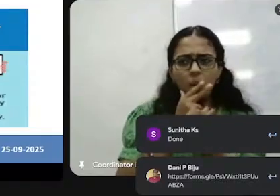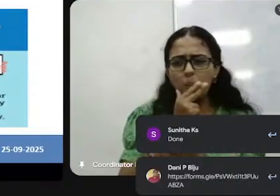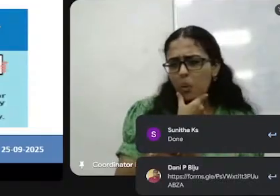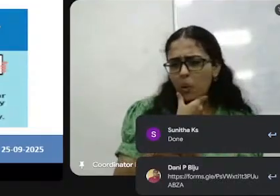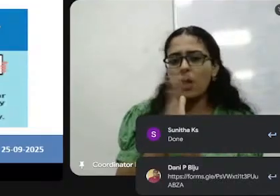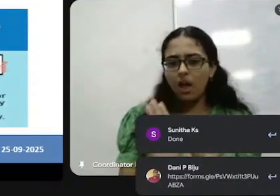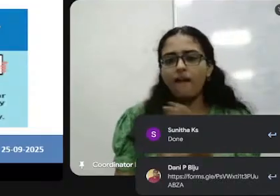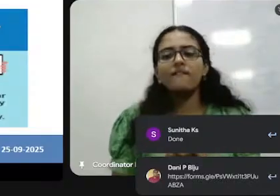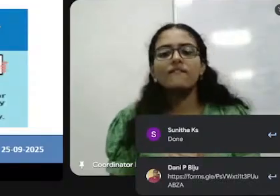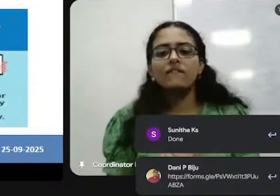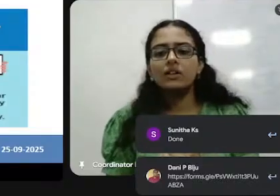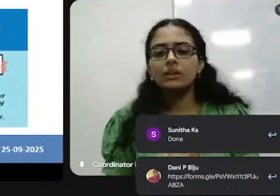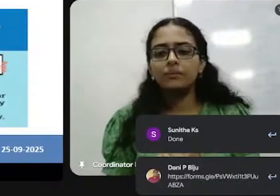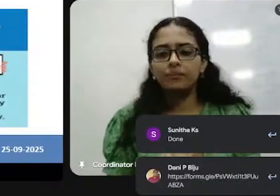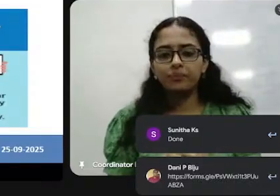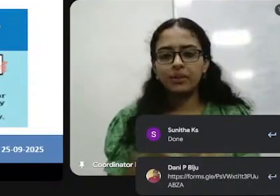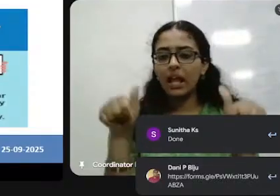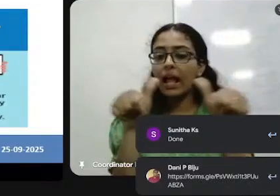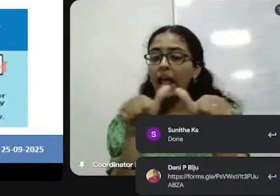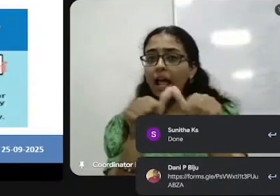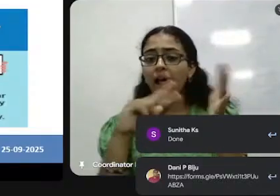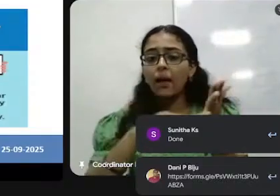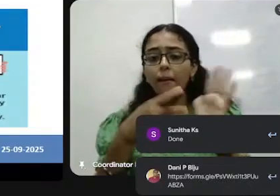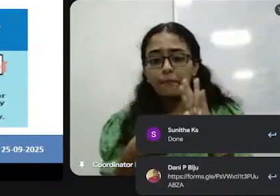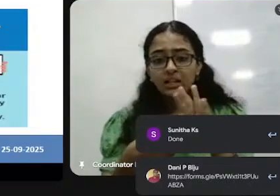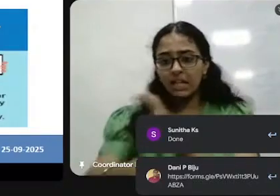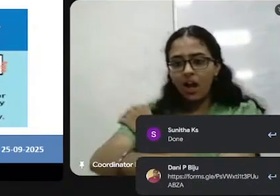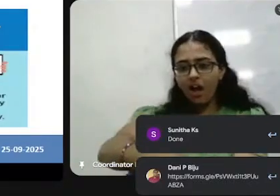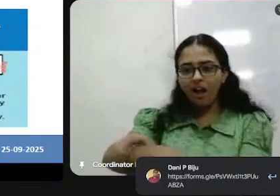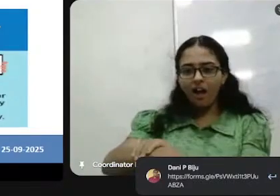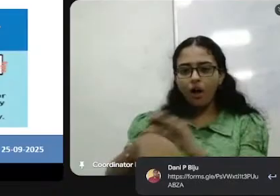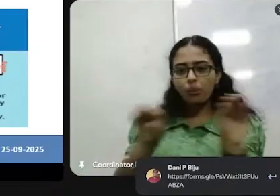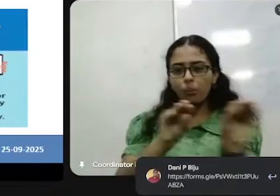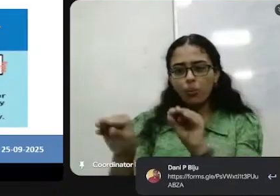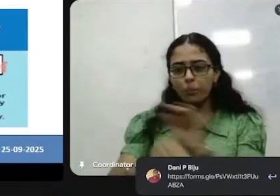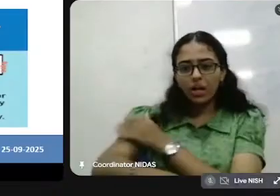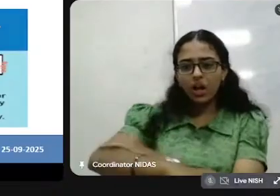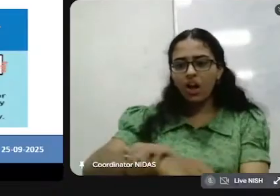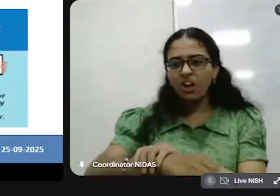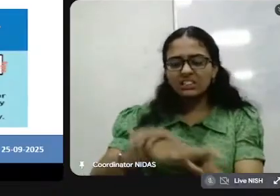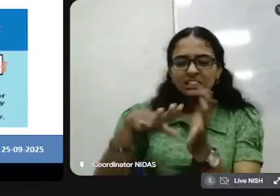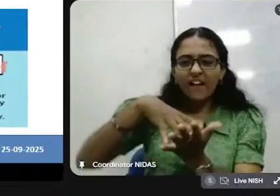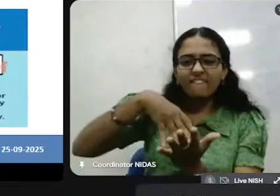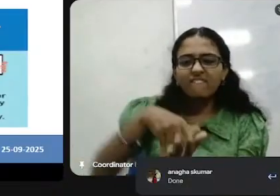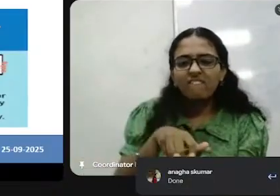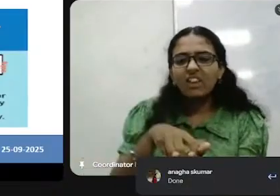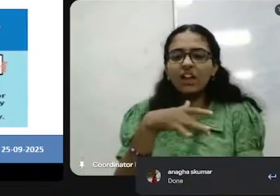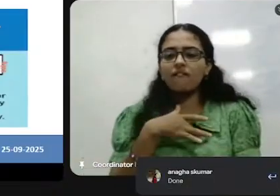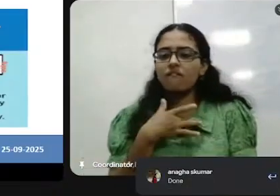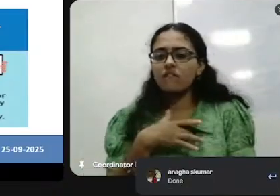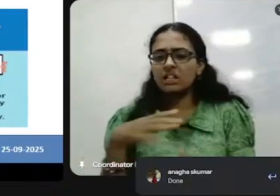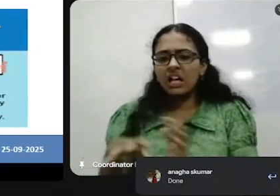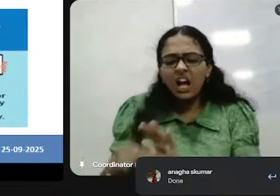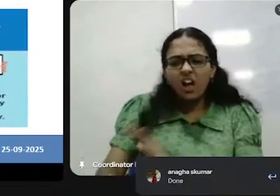കോടി പോകുന്ന അവസ്ഥയായിരിക്കാം. പിന്നെ എ എന്ന് പറയുമ്പോൾ കൈയുടെ ചലനങ്ങൾ, കൈയുടെ നമ്മള് കൈ വീക്ക് ആവുന്ന പോലെ തോന്നും. നമ്മൾ കൈ